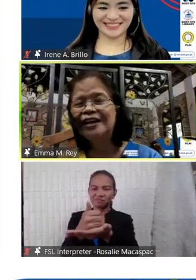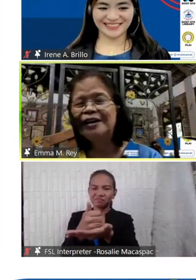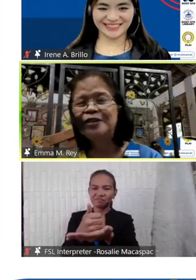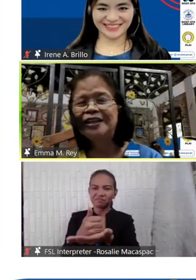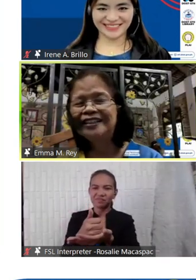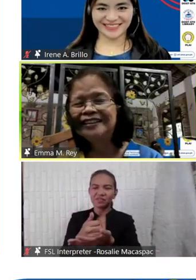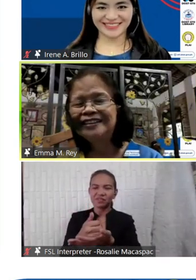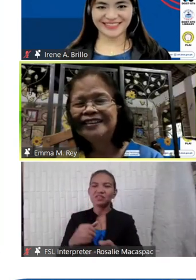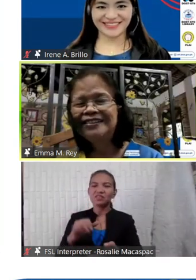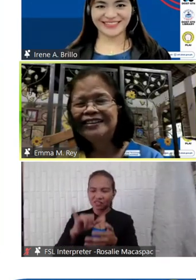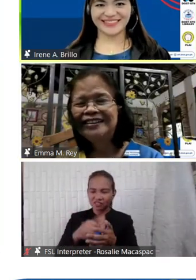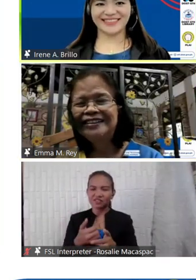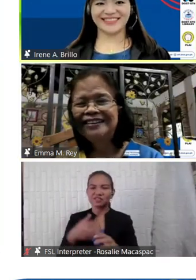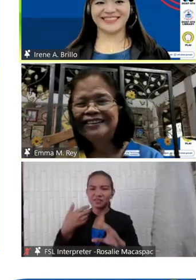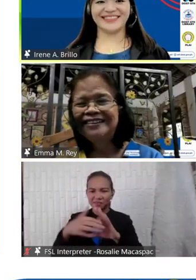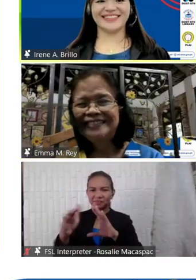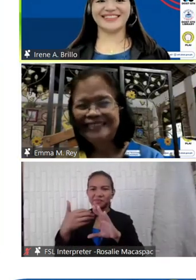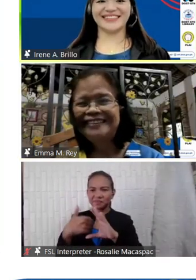niyo lang kami.